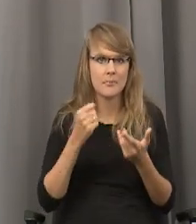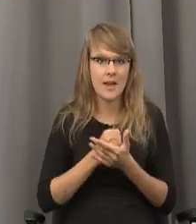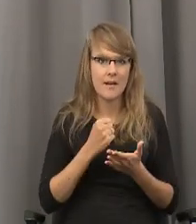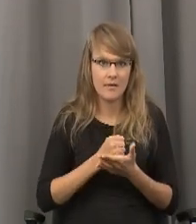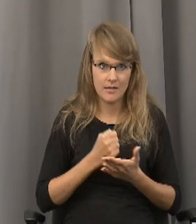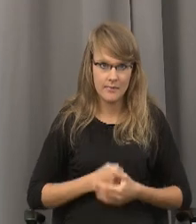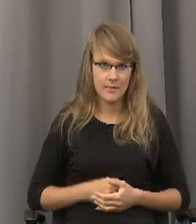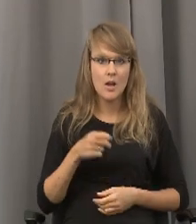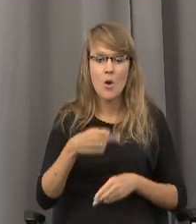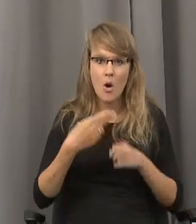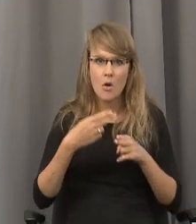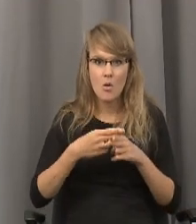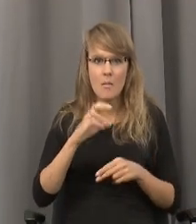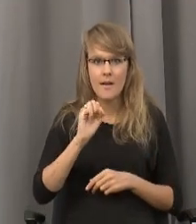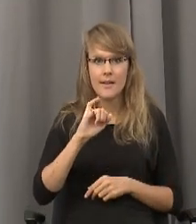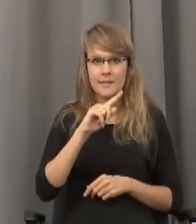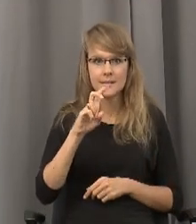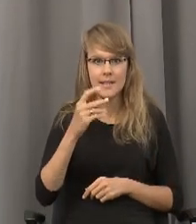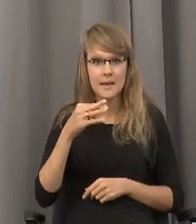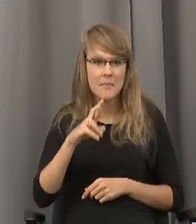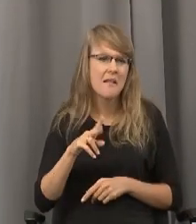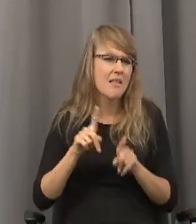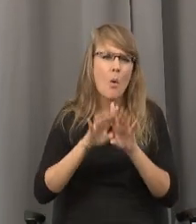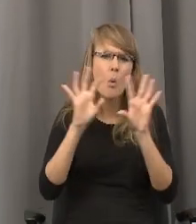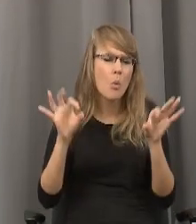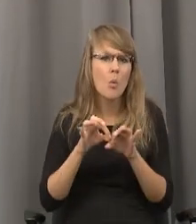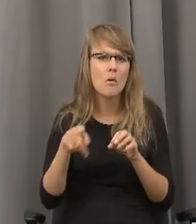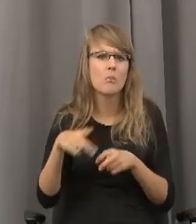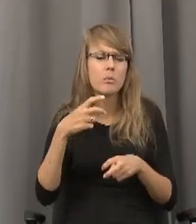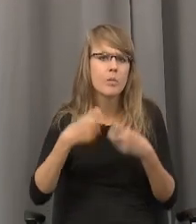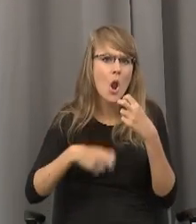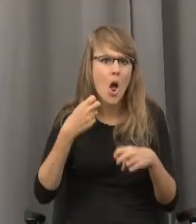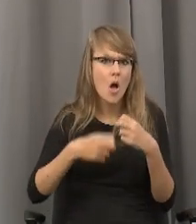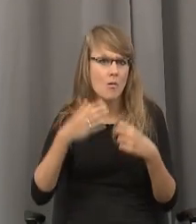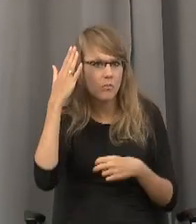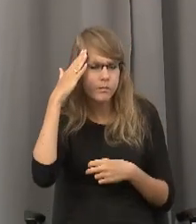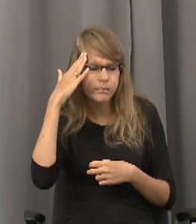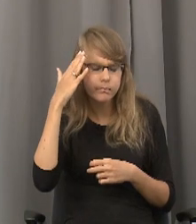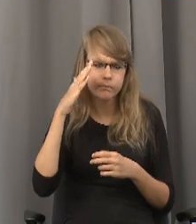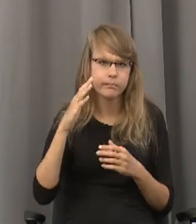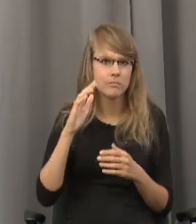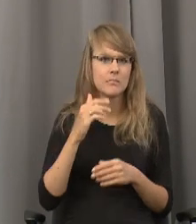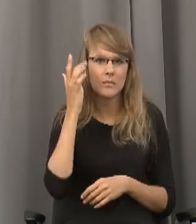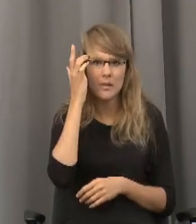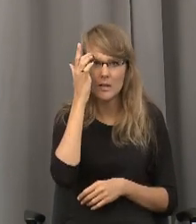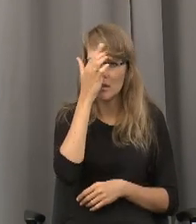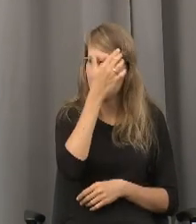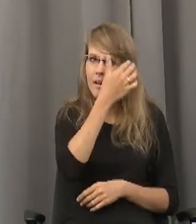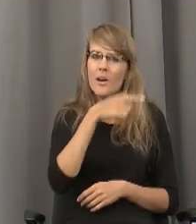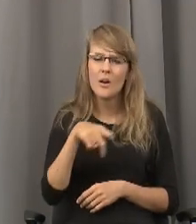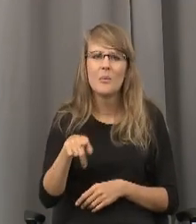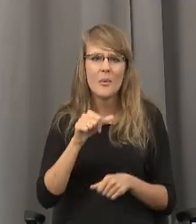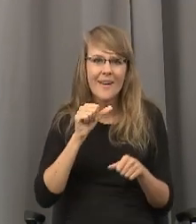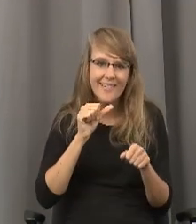to, że choroba Alzheimera, ale w ogóle zespoły otępienne, bo często tutaj istnieje pewna taka szara